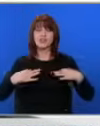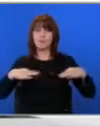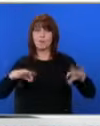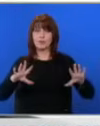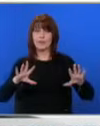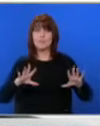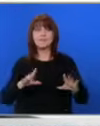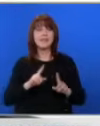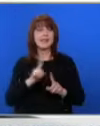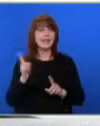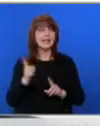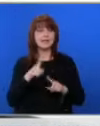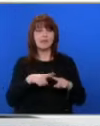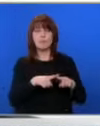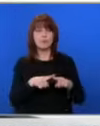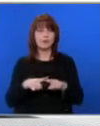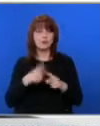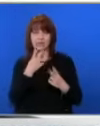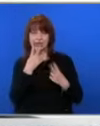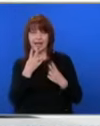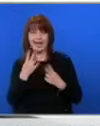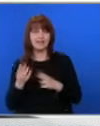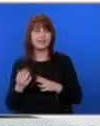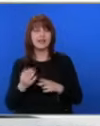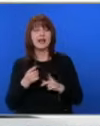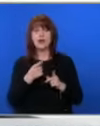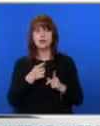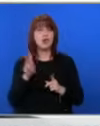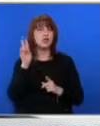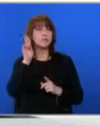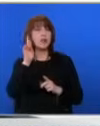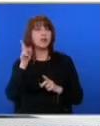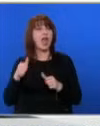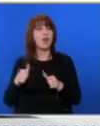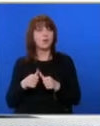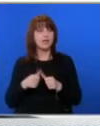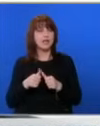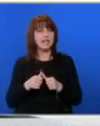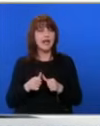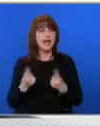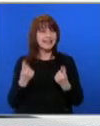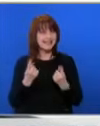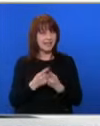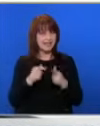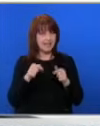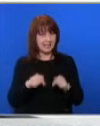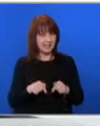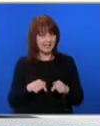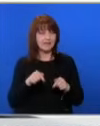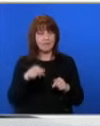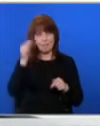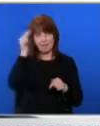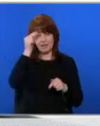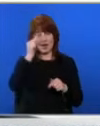не само беларусите следят моето посещение, но и КГБ-то на Лукашенко. След днешните ми срещи с българския премиер и външния